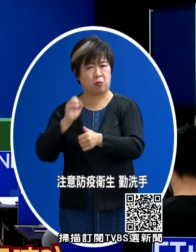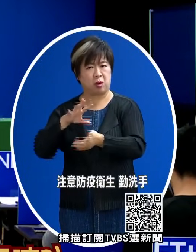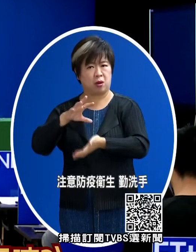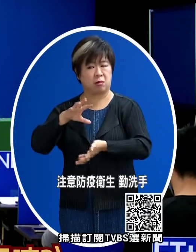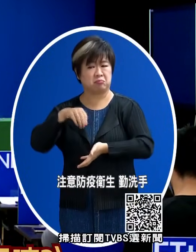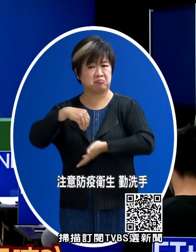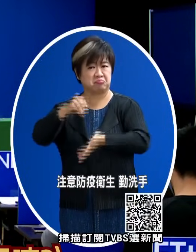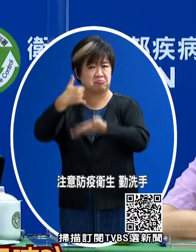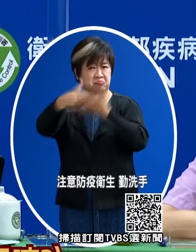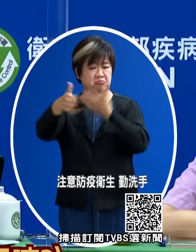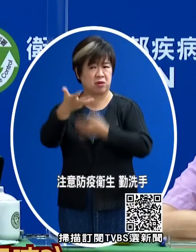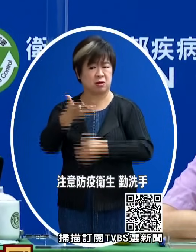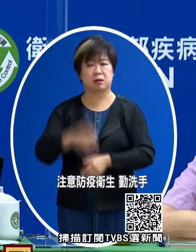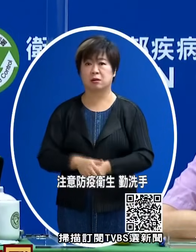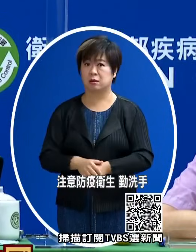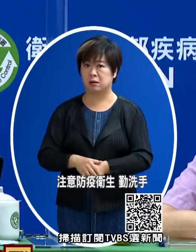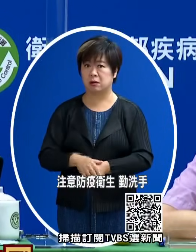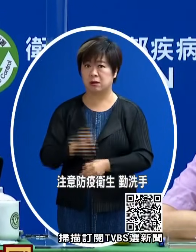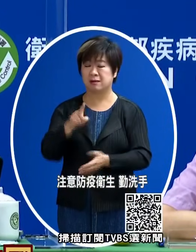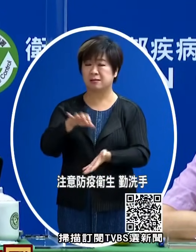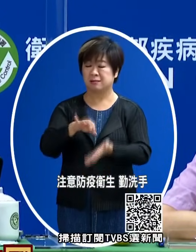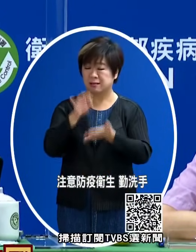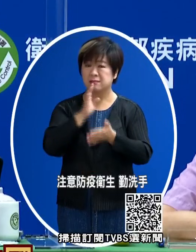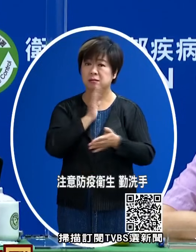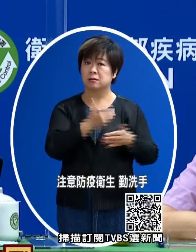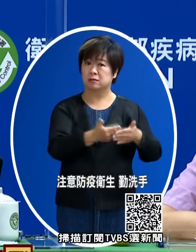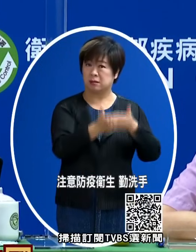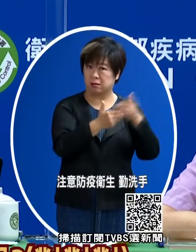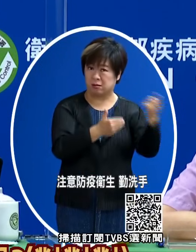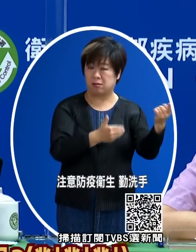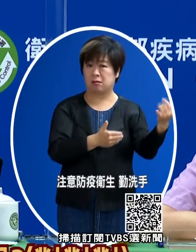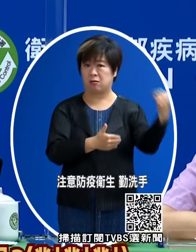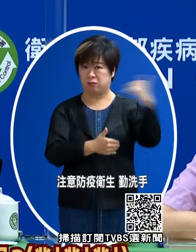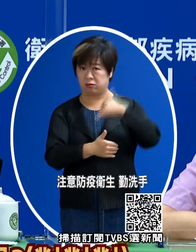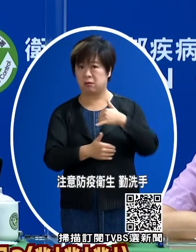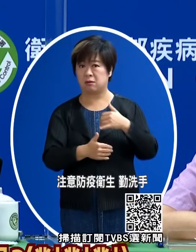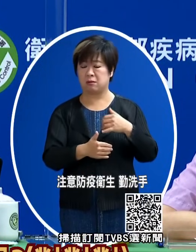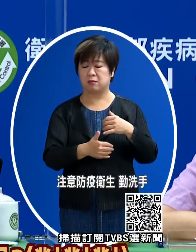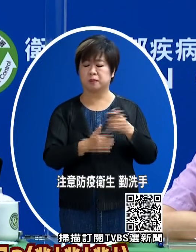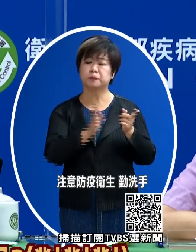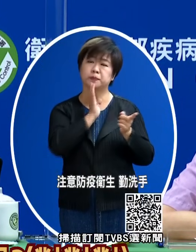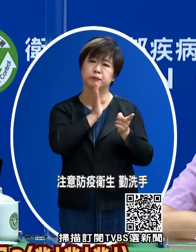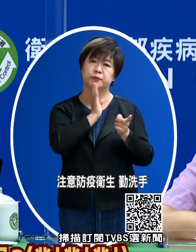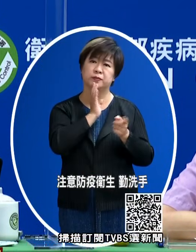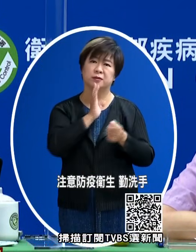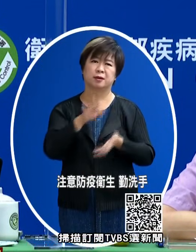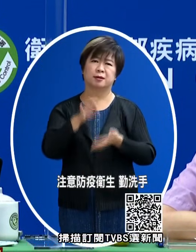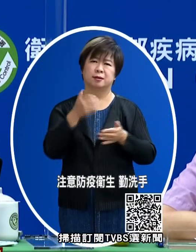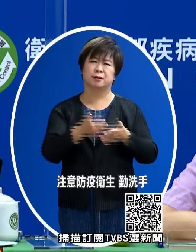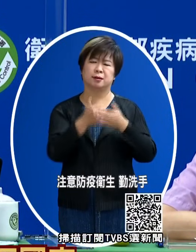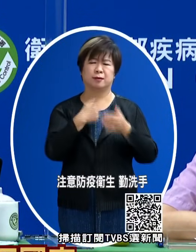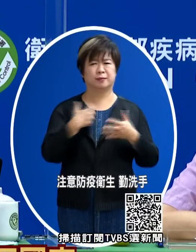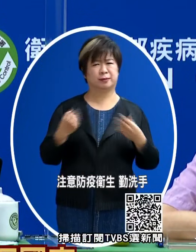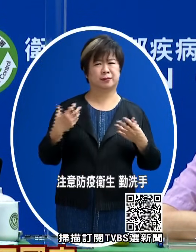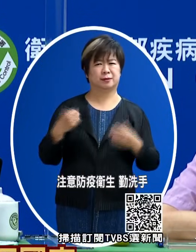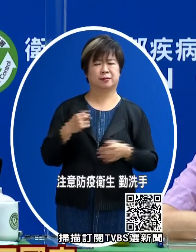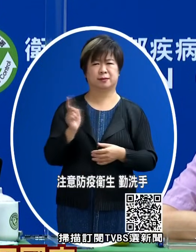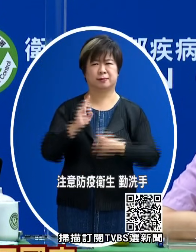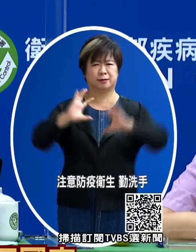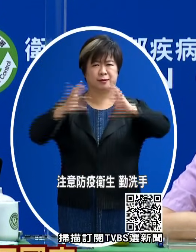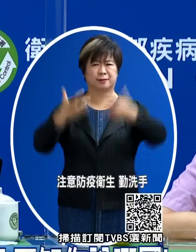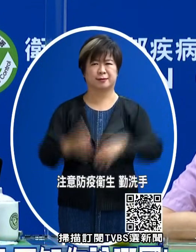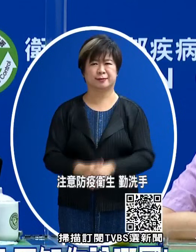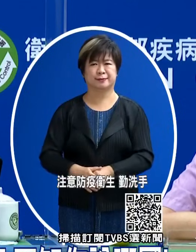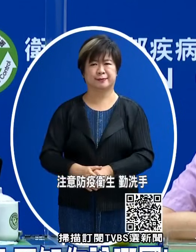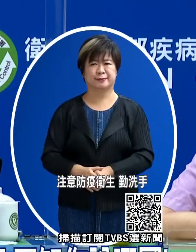吗？ 所以你说有从中国回来的民众，是不是？ 对对对， 因为你讲大陆，我实在不知道是哪一个国